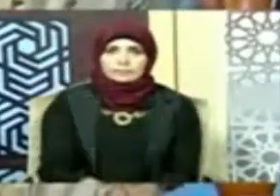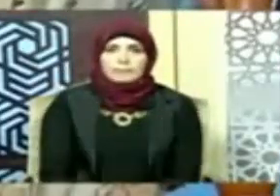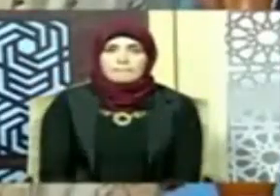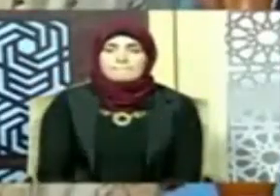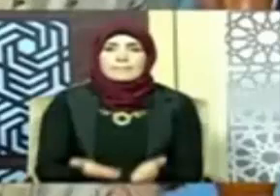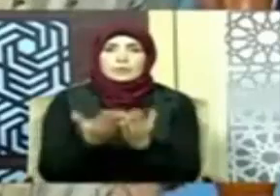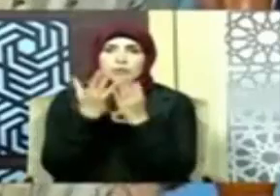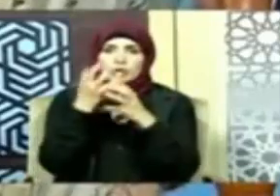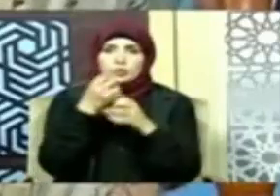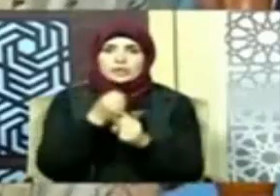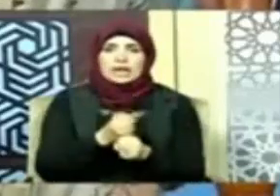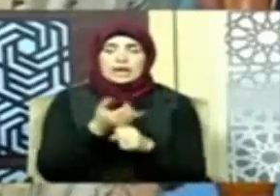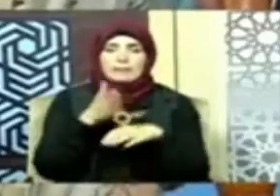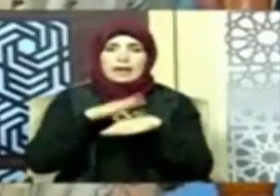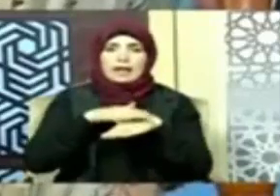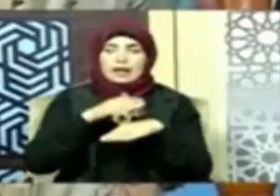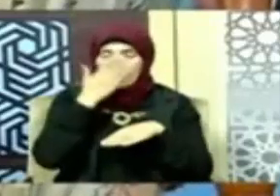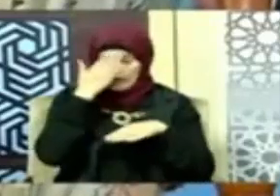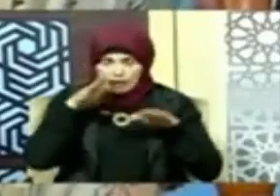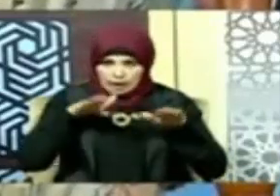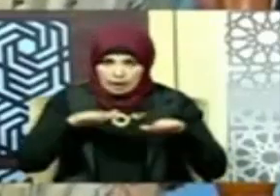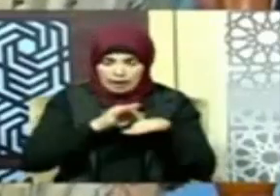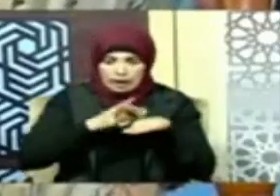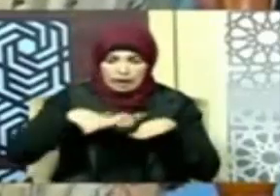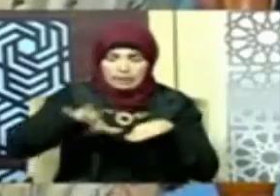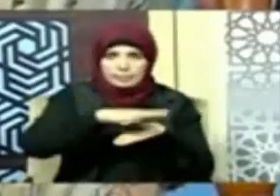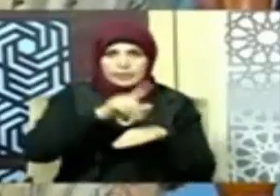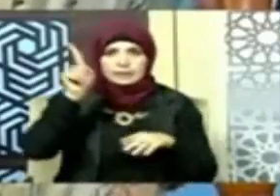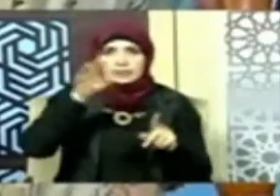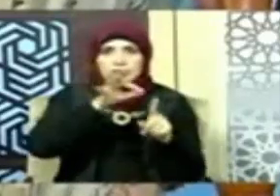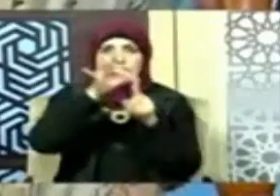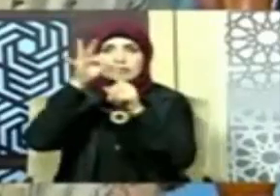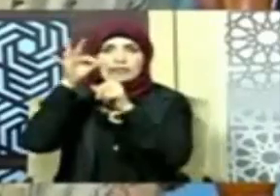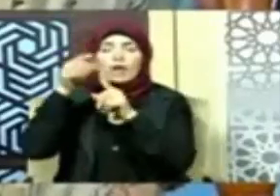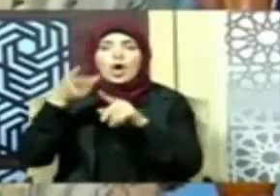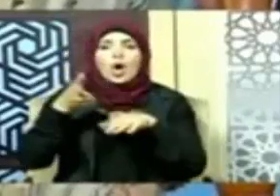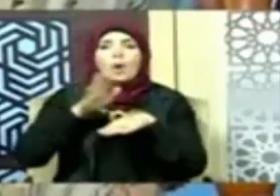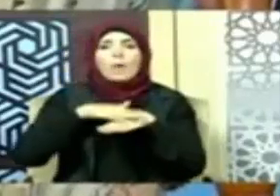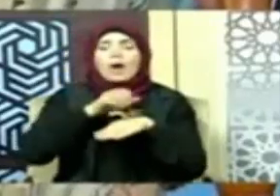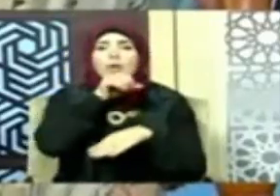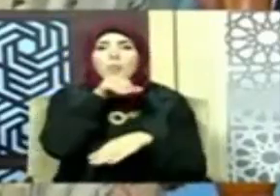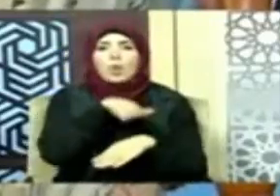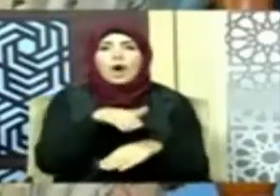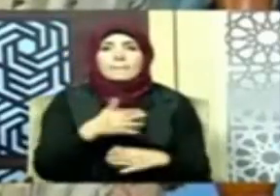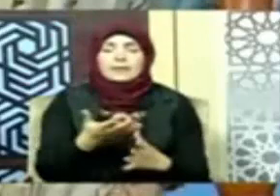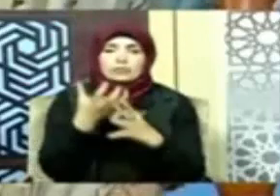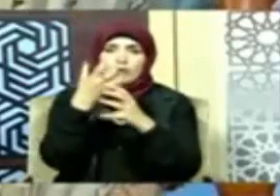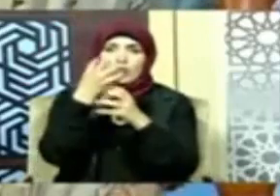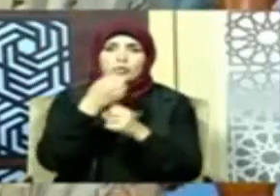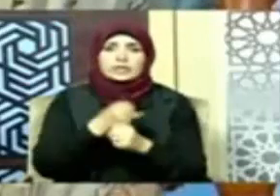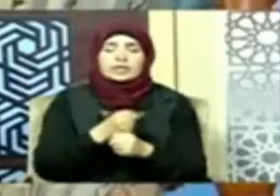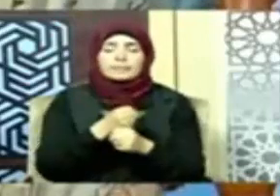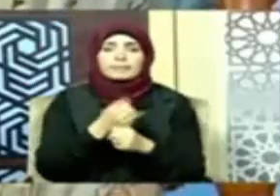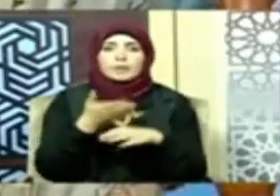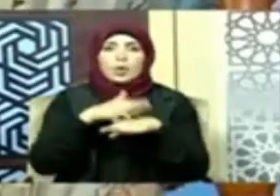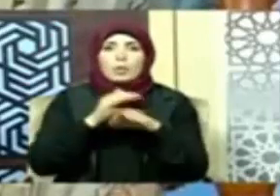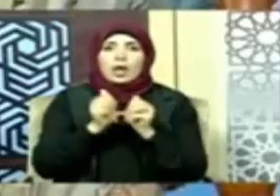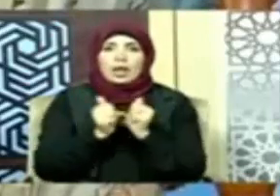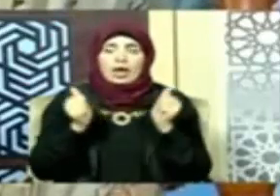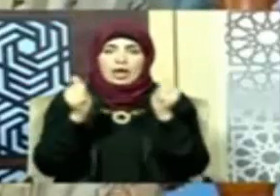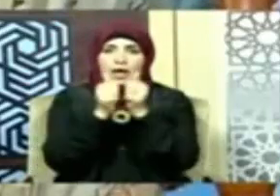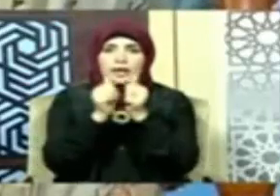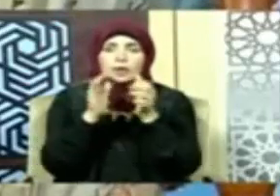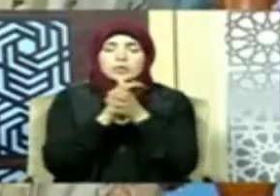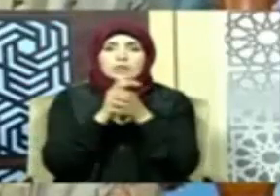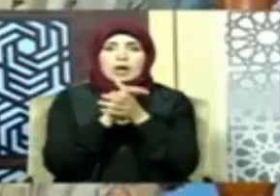وصلاة وسلاما على عباده الذين اصطفى، وعلى سيدنا محمد وآله